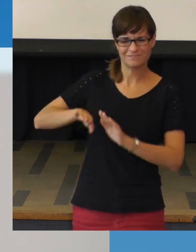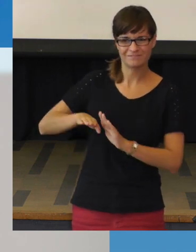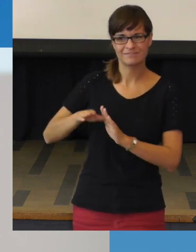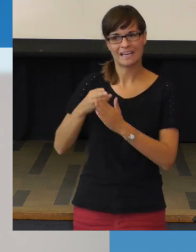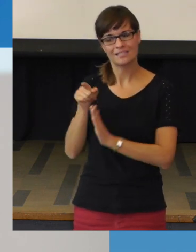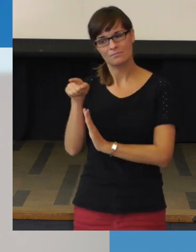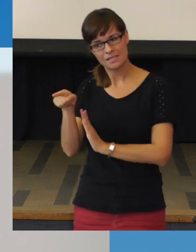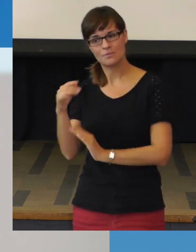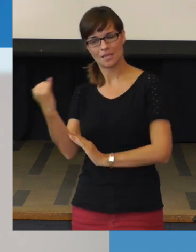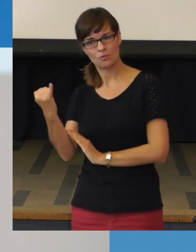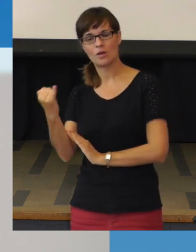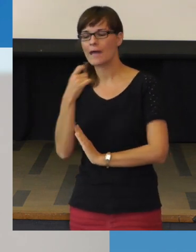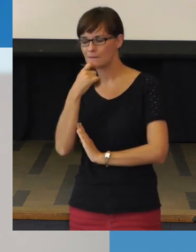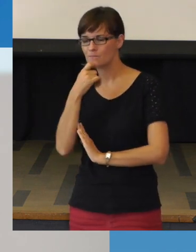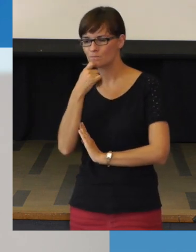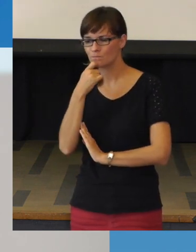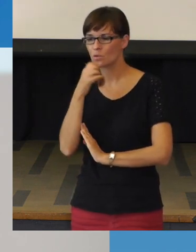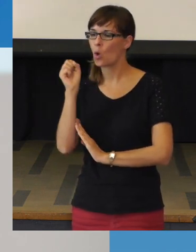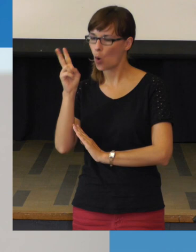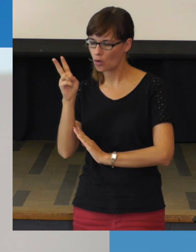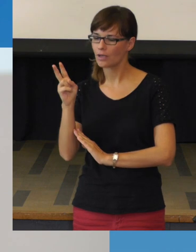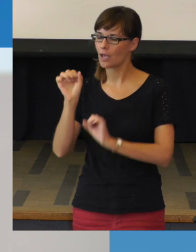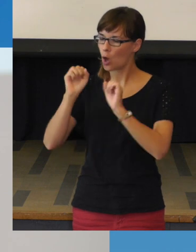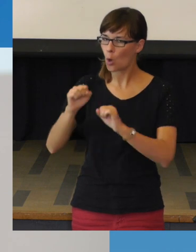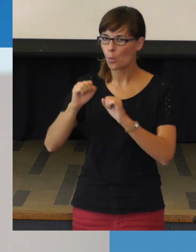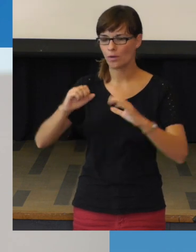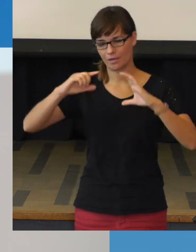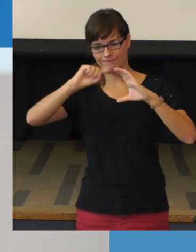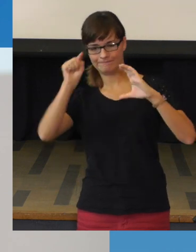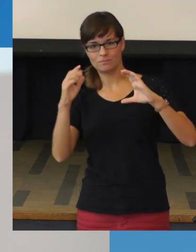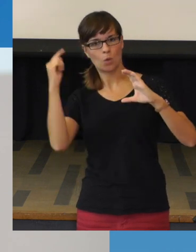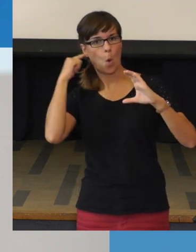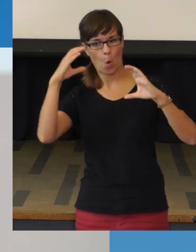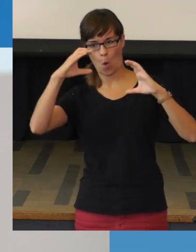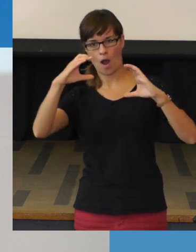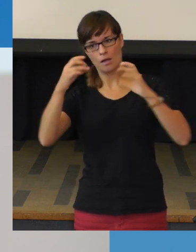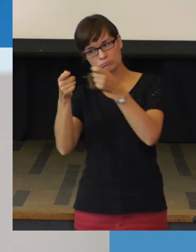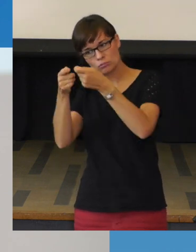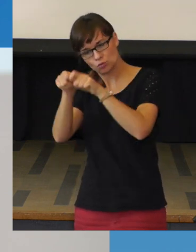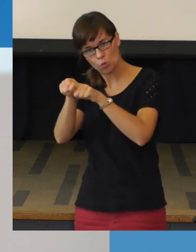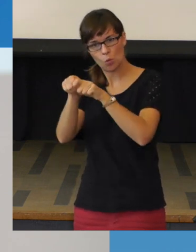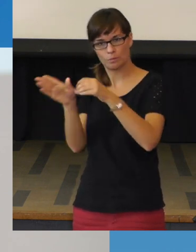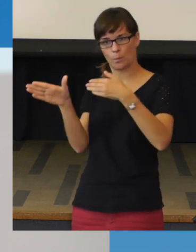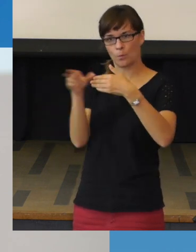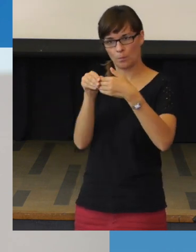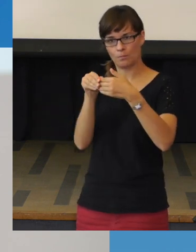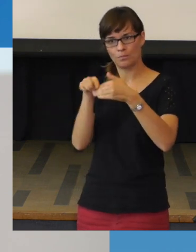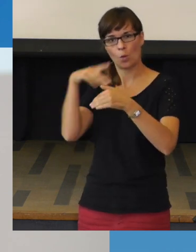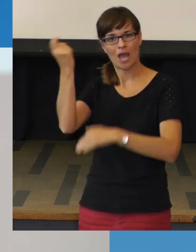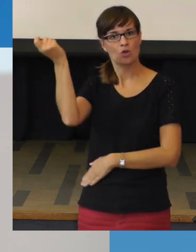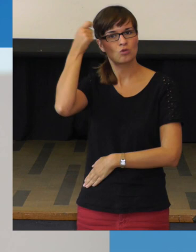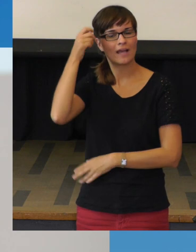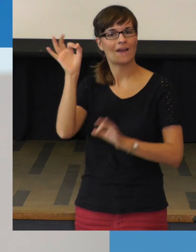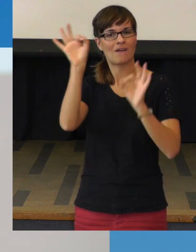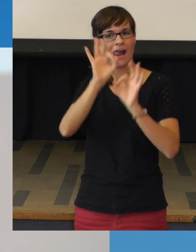individuell entscheiden zu sagen, okay, ich verschließe dieses Vorhofohr und danach ist das Risiko, einen Schlaganfall zu